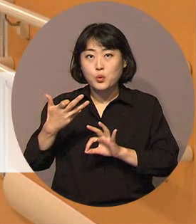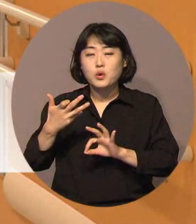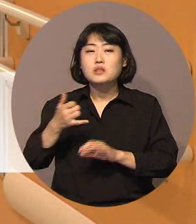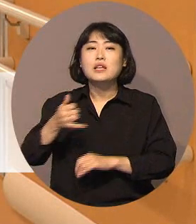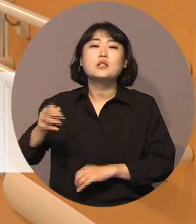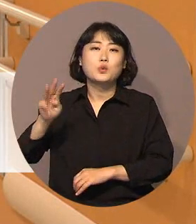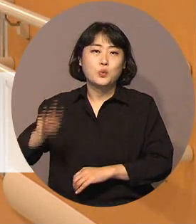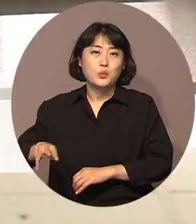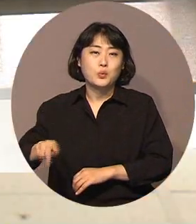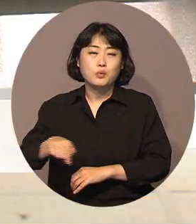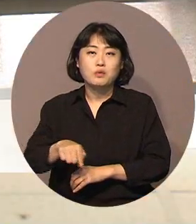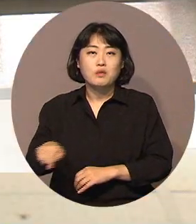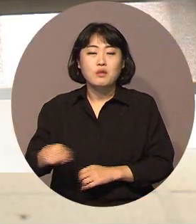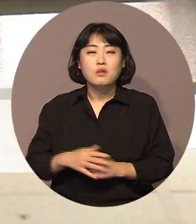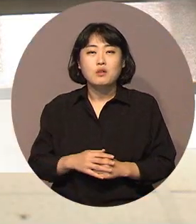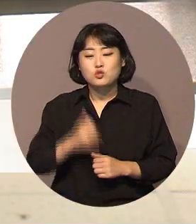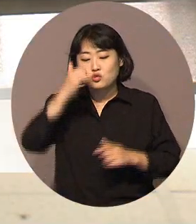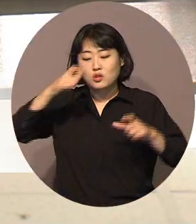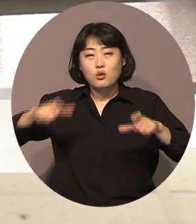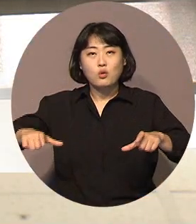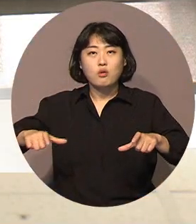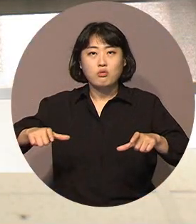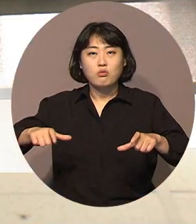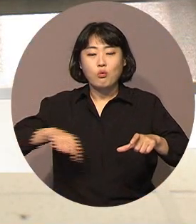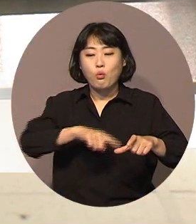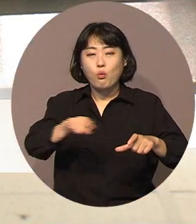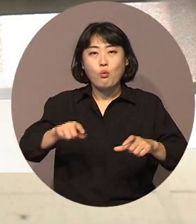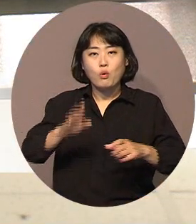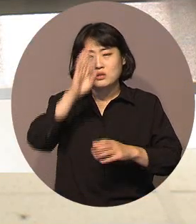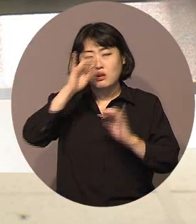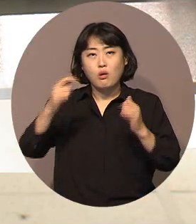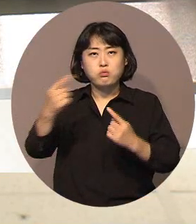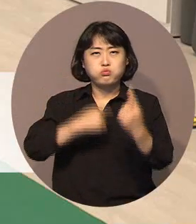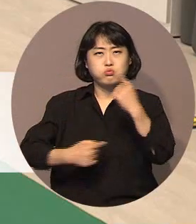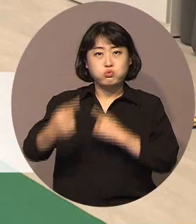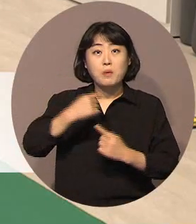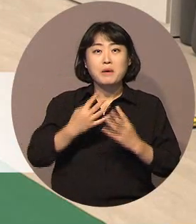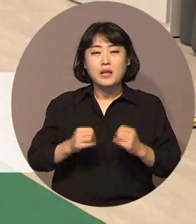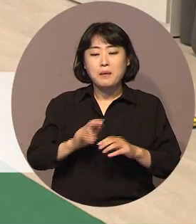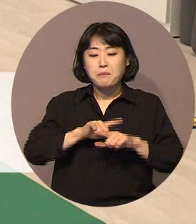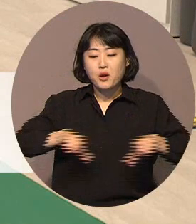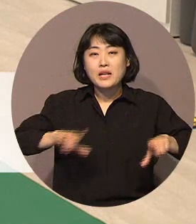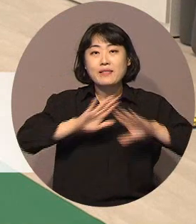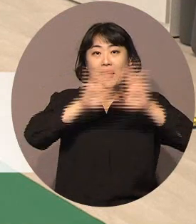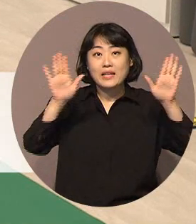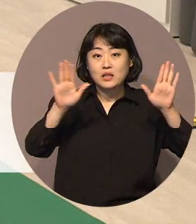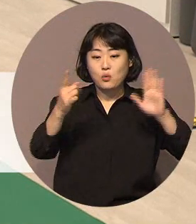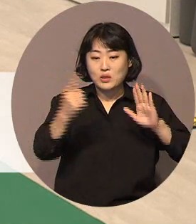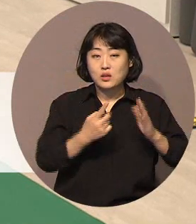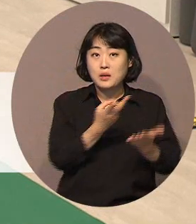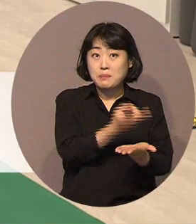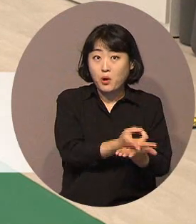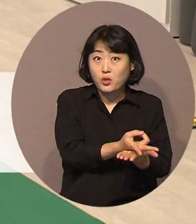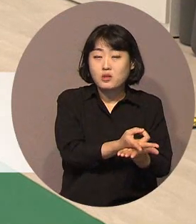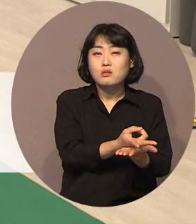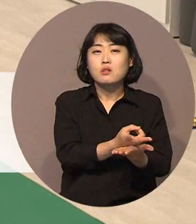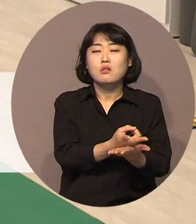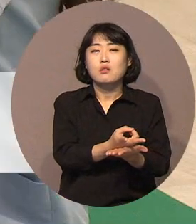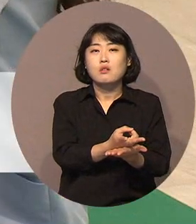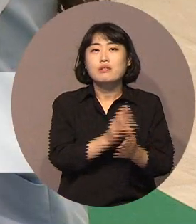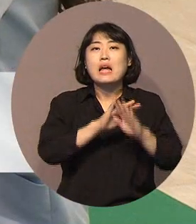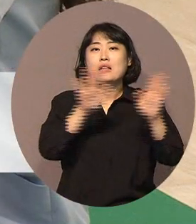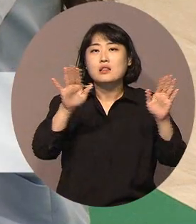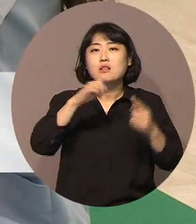조사되는 등 충청권 환자 이용률이 높았고 평일 낮에 이번에 집중 치료를 받는 20병상